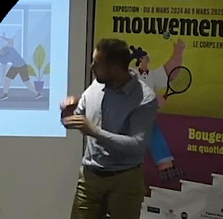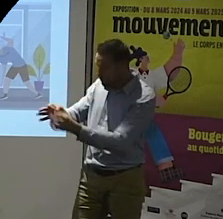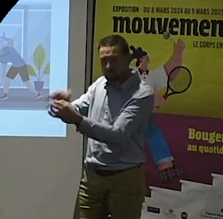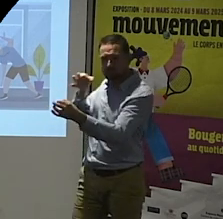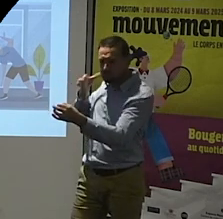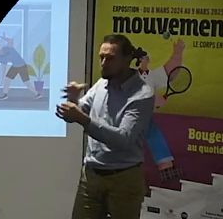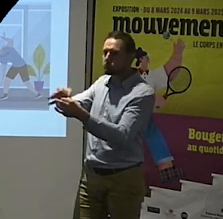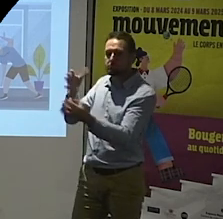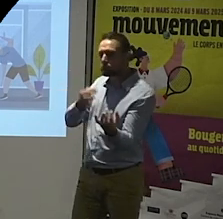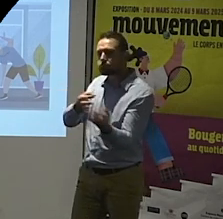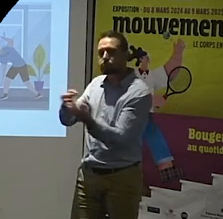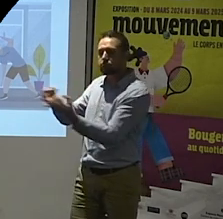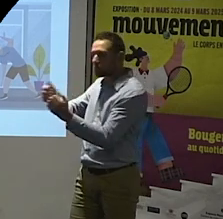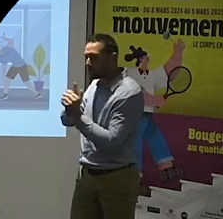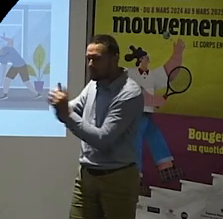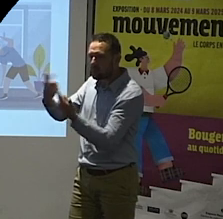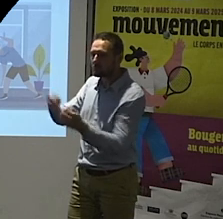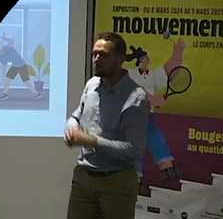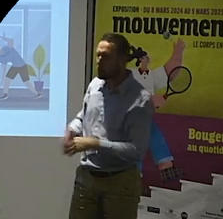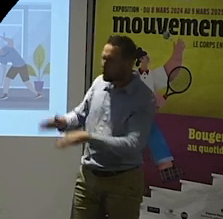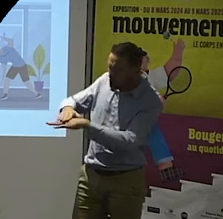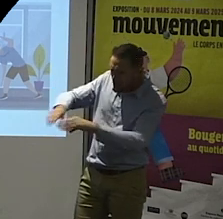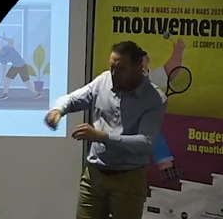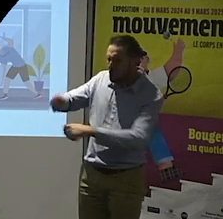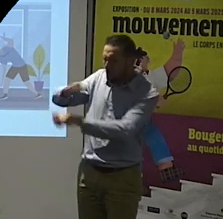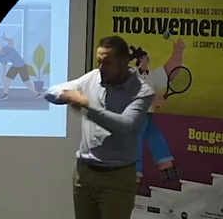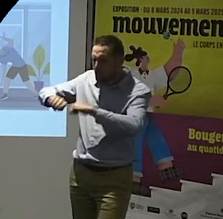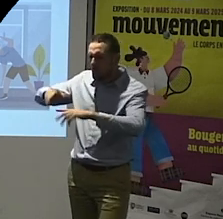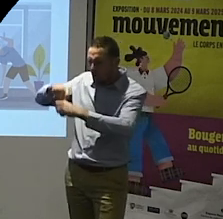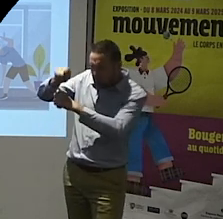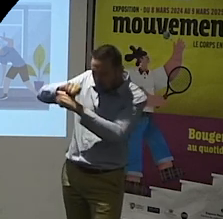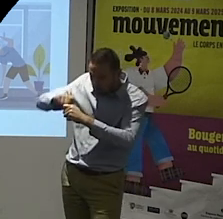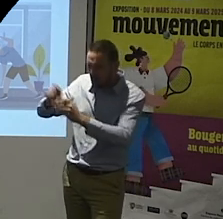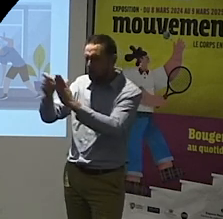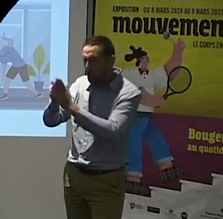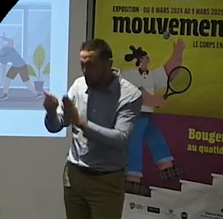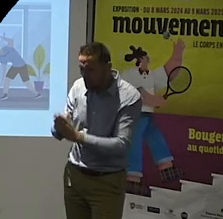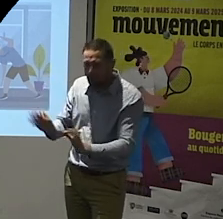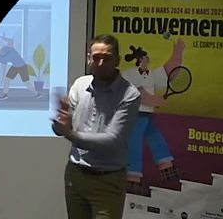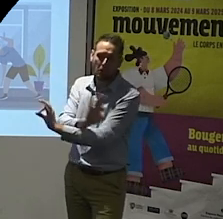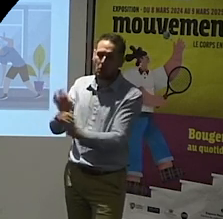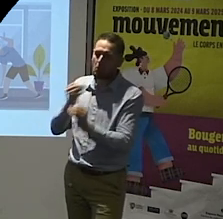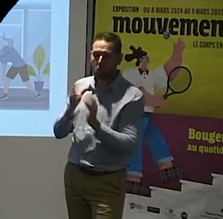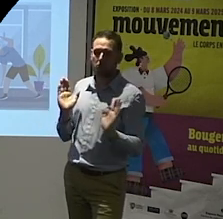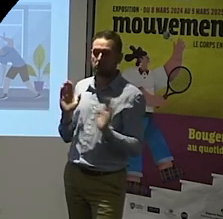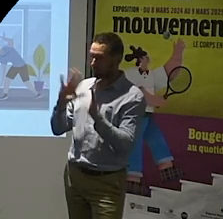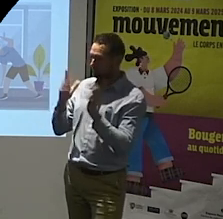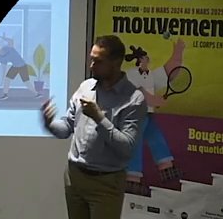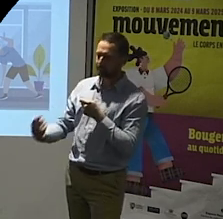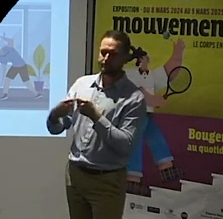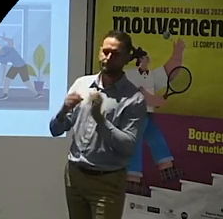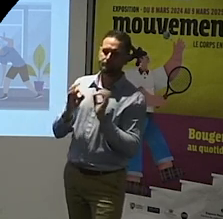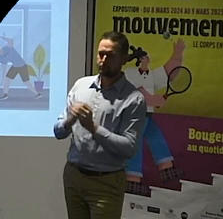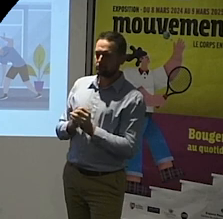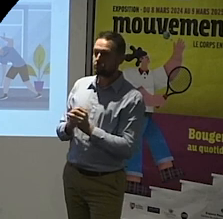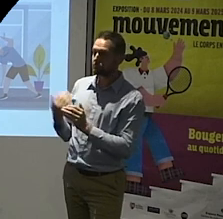dans l'écoute. Alors c'est pareil, hein, on ne fait perdre personne, on n'a pas de notes, on n'a pas de pression. C'est super. Moi, ça me convient très bien. Et non seulement le 1er octobre,